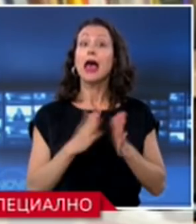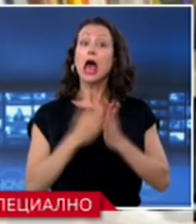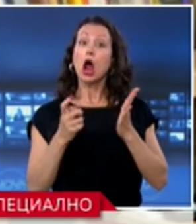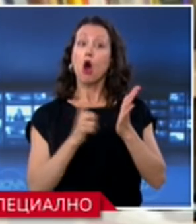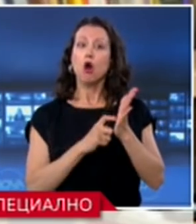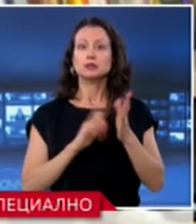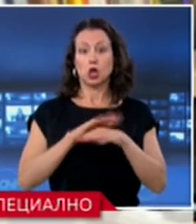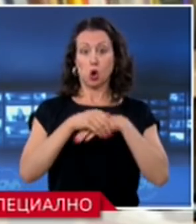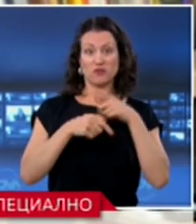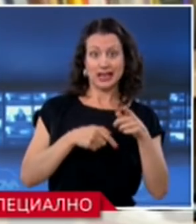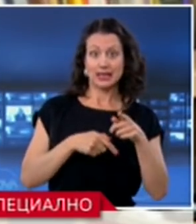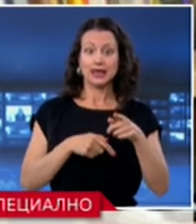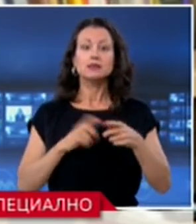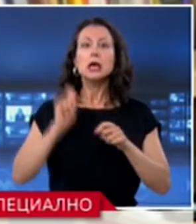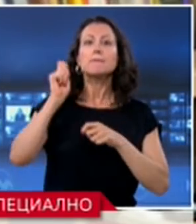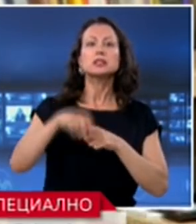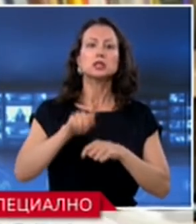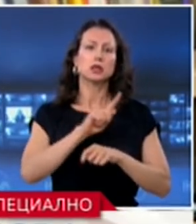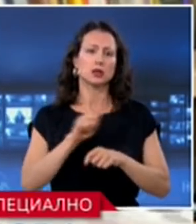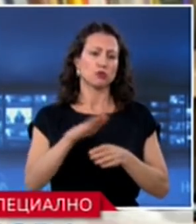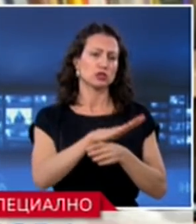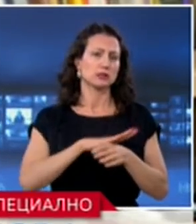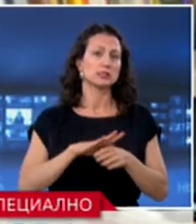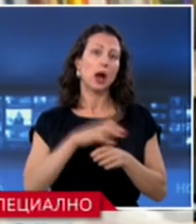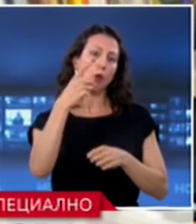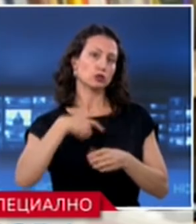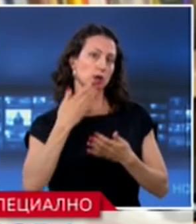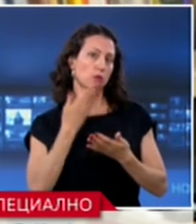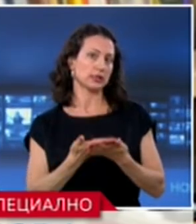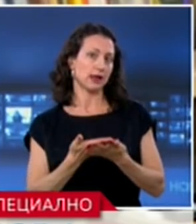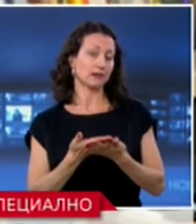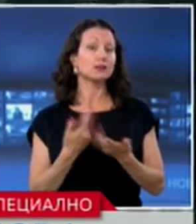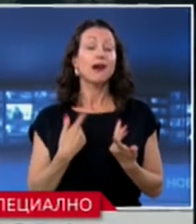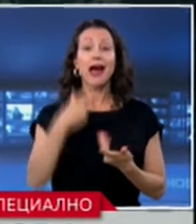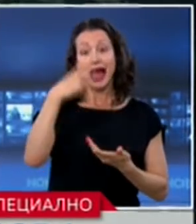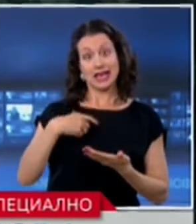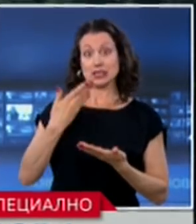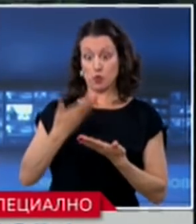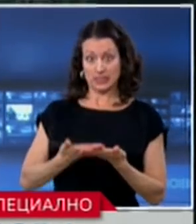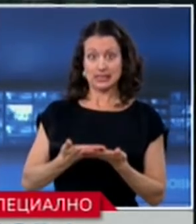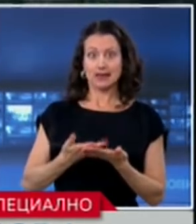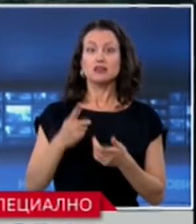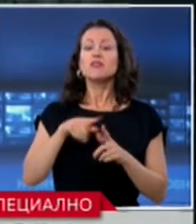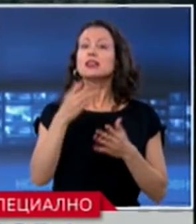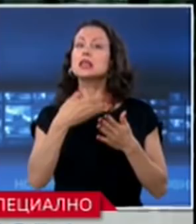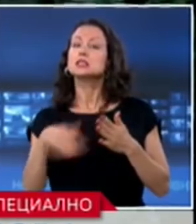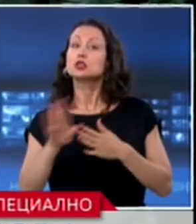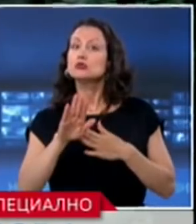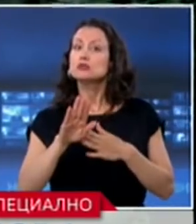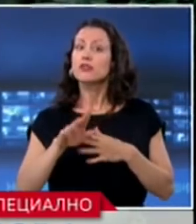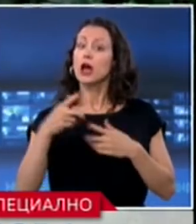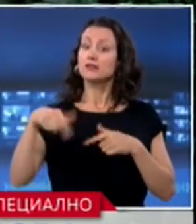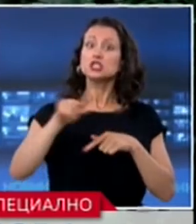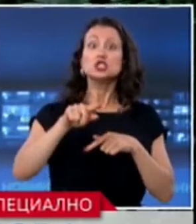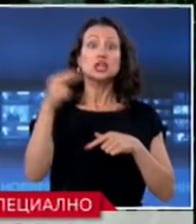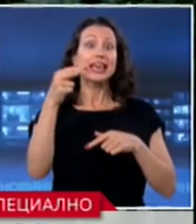се основават единствено на самопризнанието. А самопризнанието не изключва задължението на компетентните институции